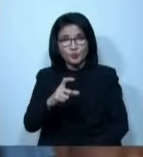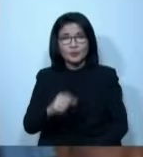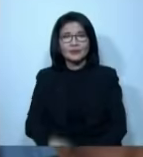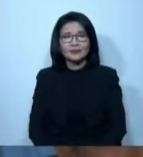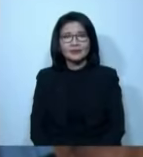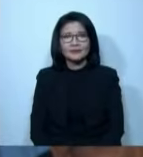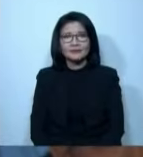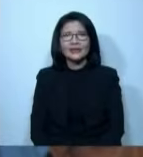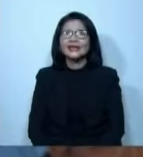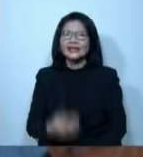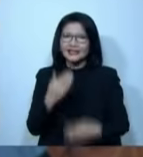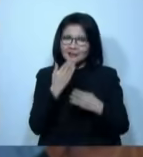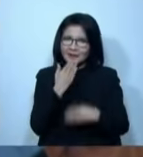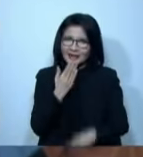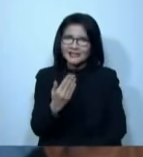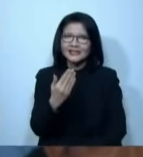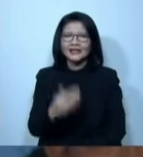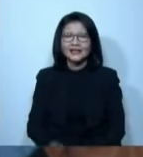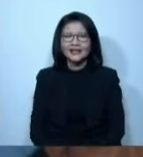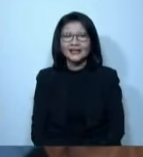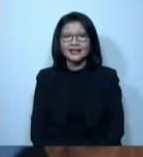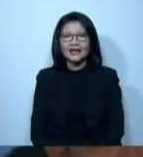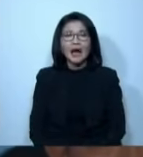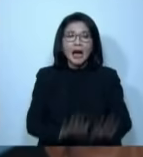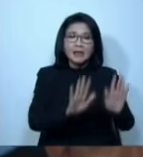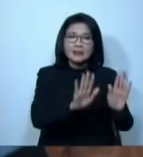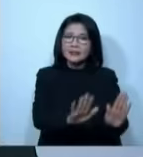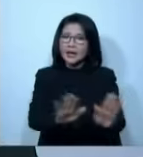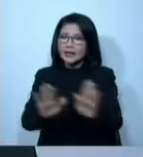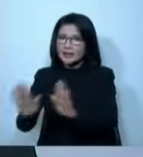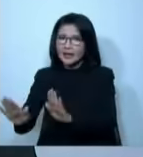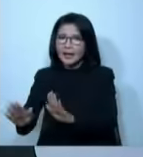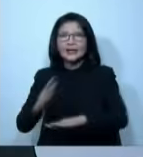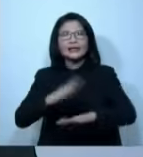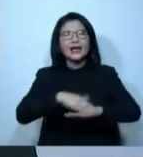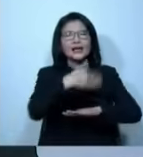Baik, terima kasih. Harap tenang hadirin, kita akan lanjutkan. Ya.